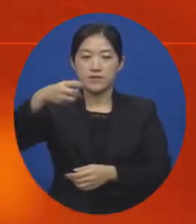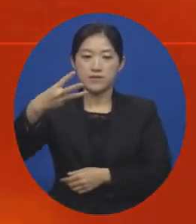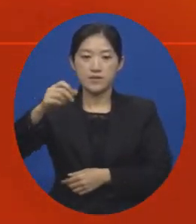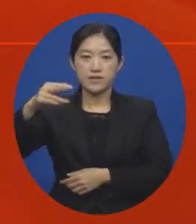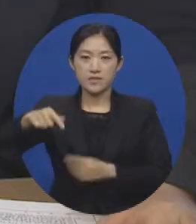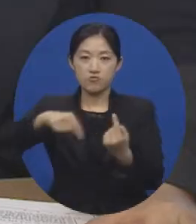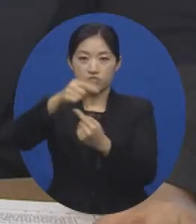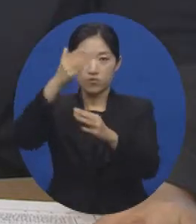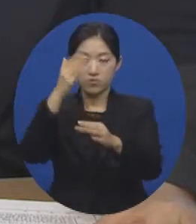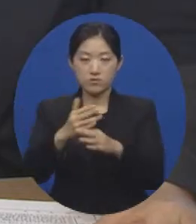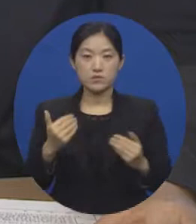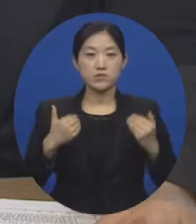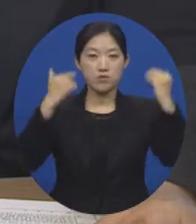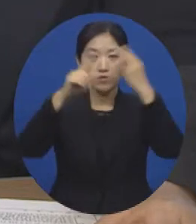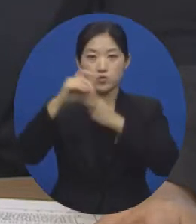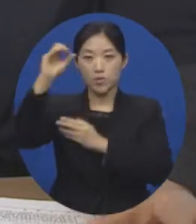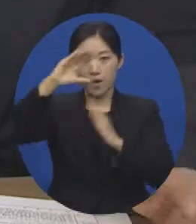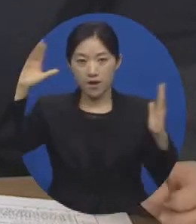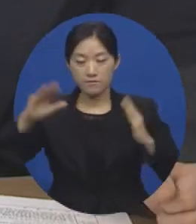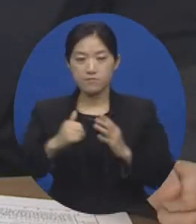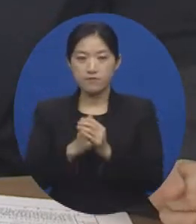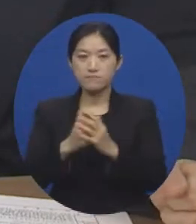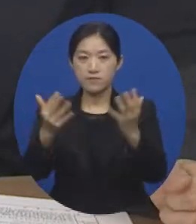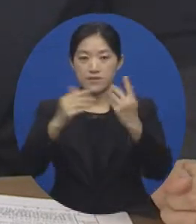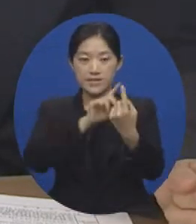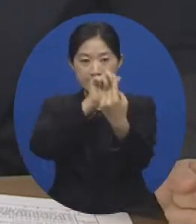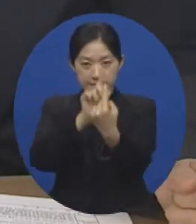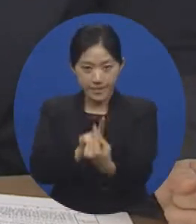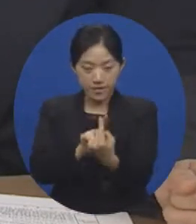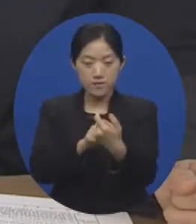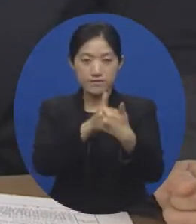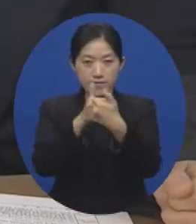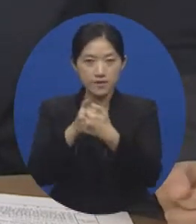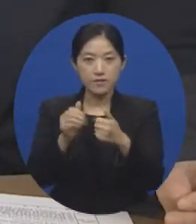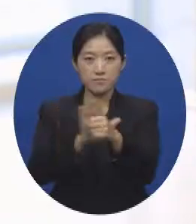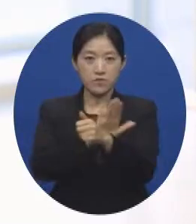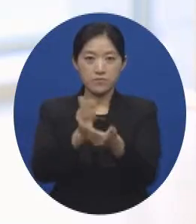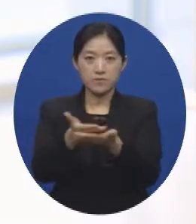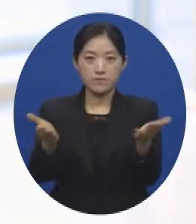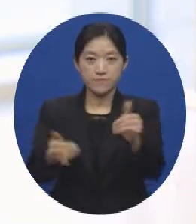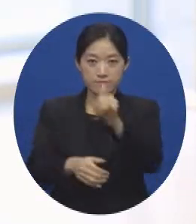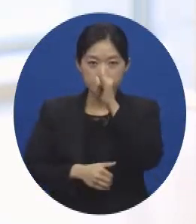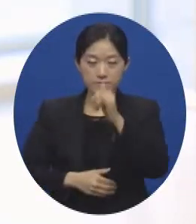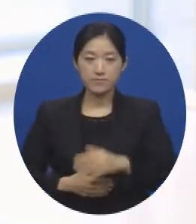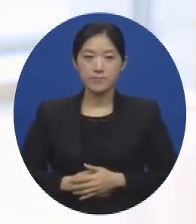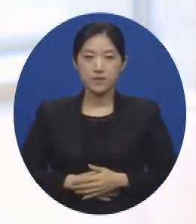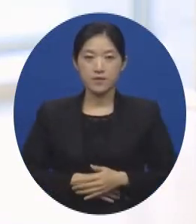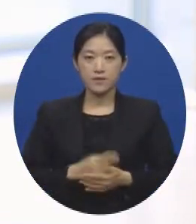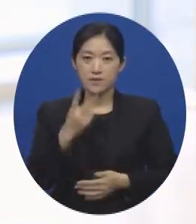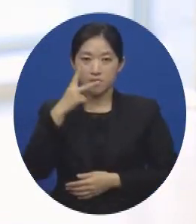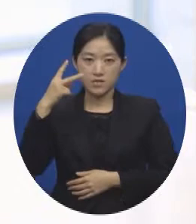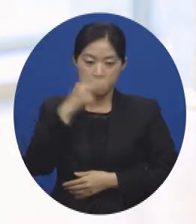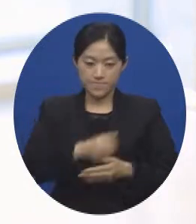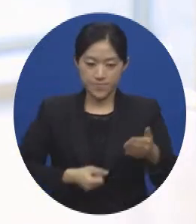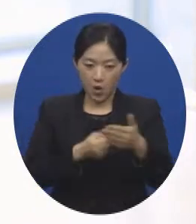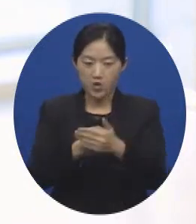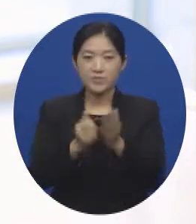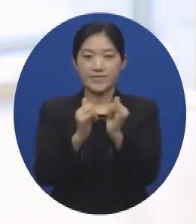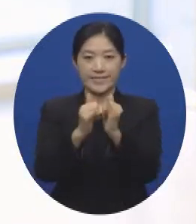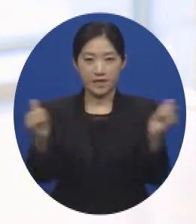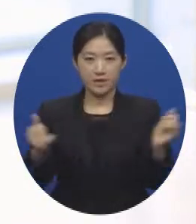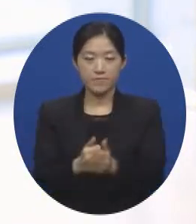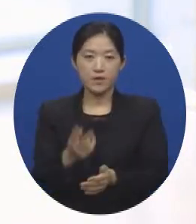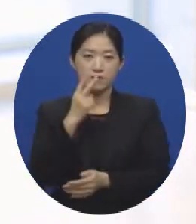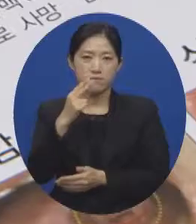있습니다. 성인과 청소년을 대상으로 1:1 상담 서비스를 제공하는데요. 금연을 결심한